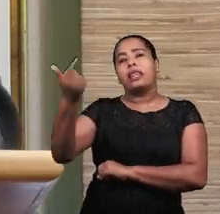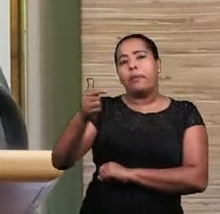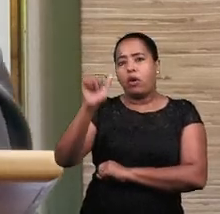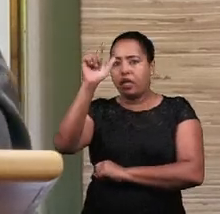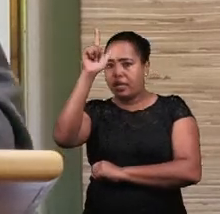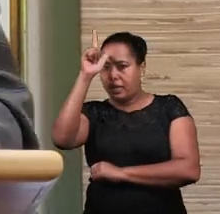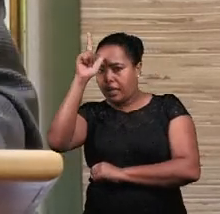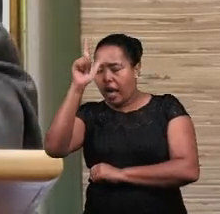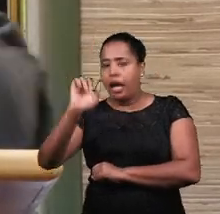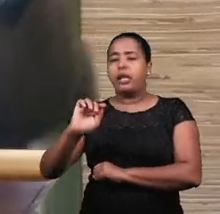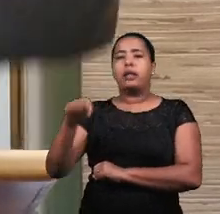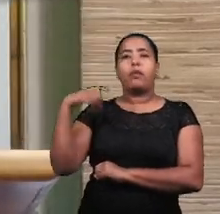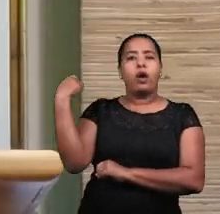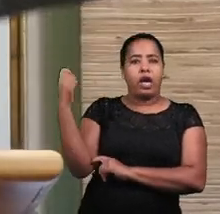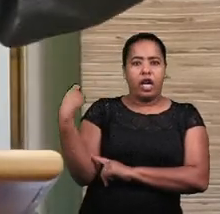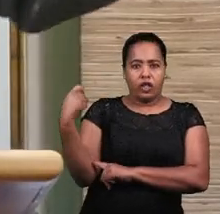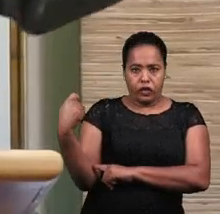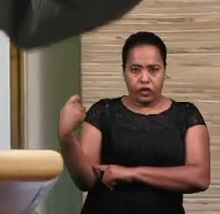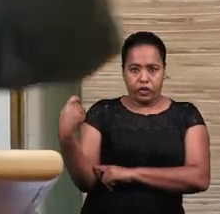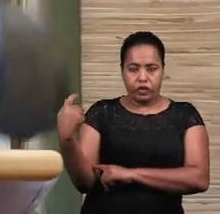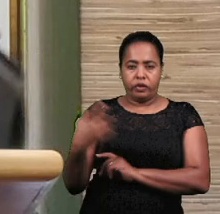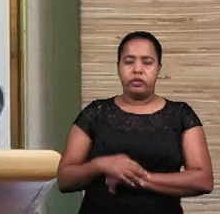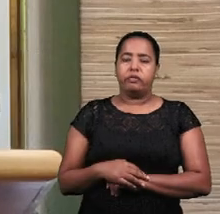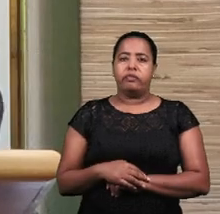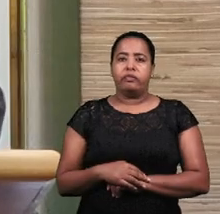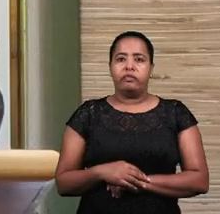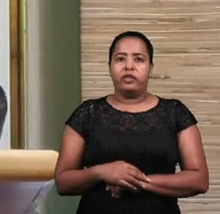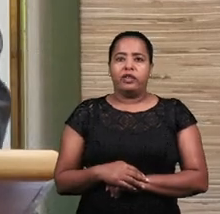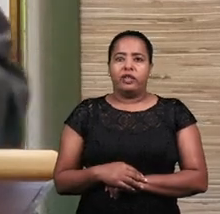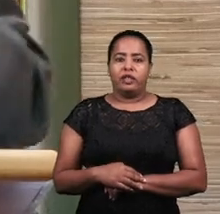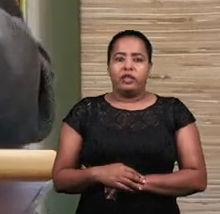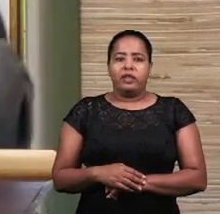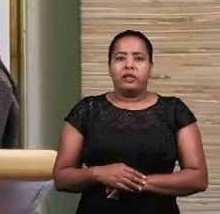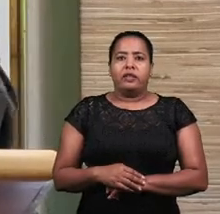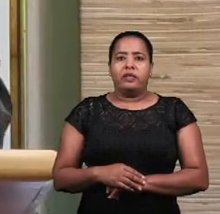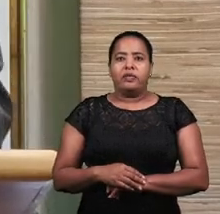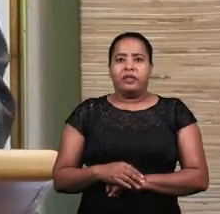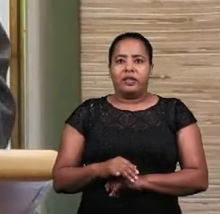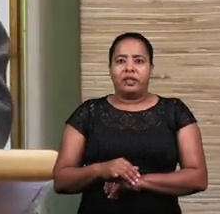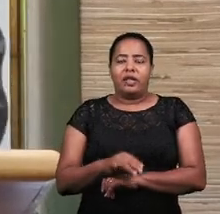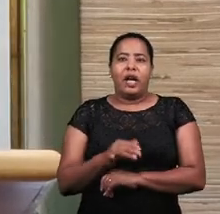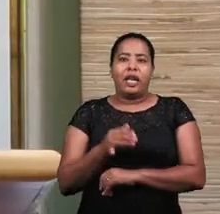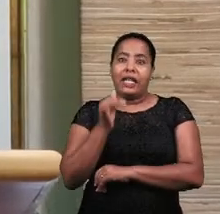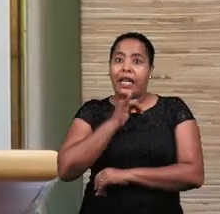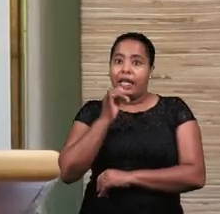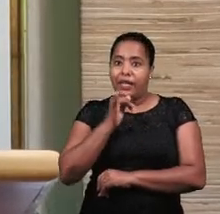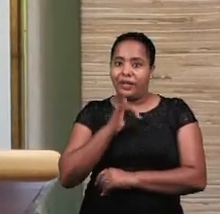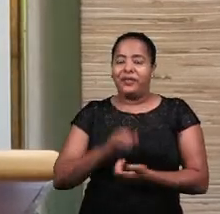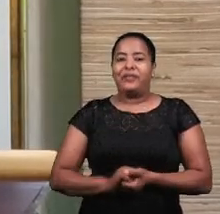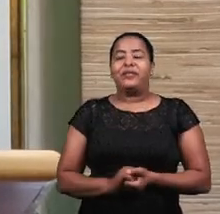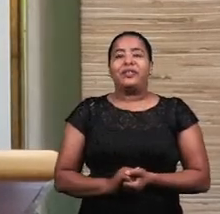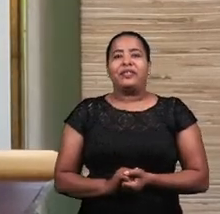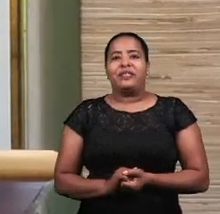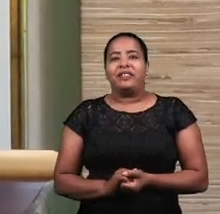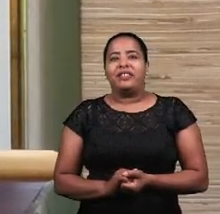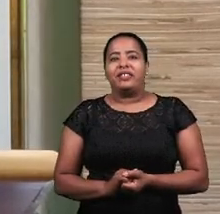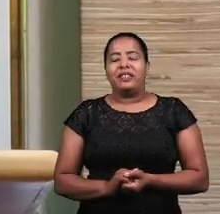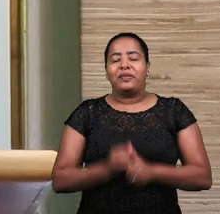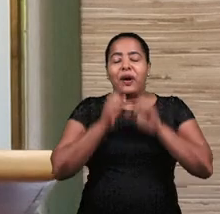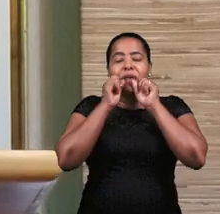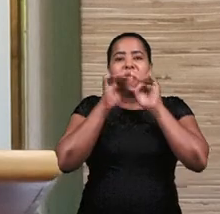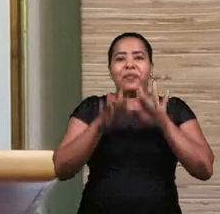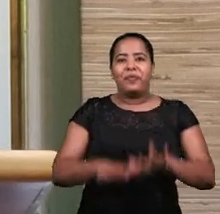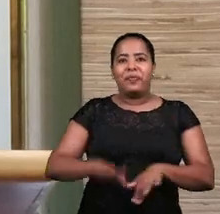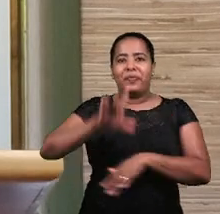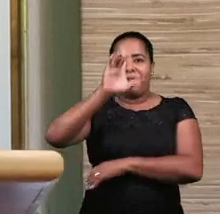Italie, Espagne et Argentine. Mes frères et sœurs, nous sommes étonnés de cette bénédiction de Dieu. On nous a